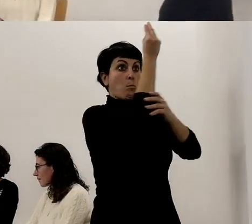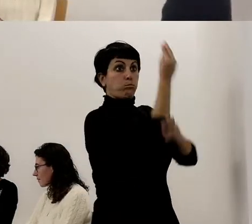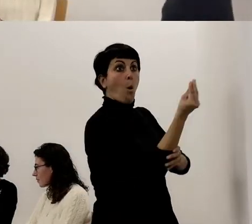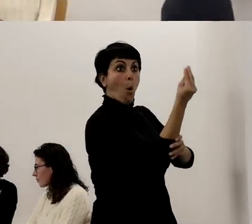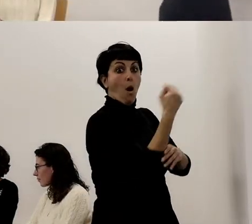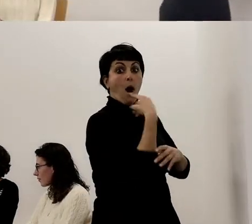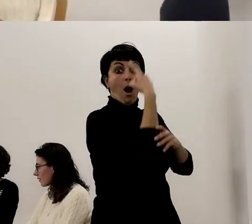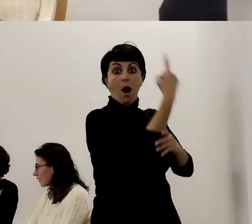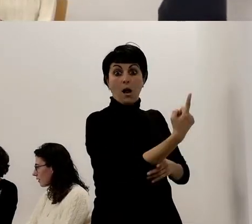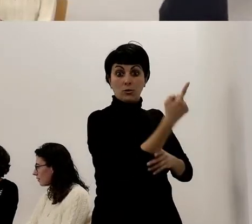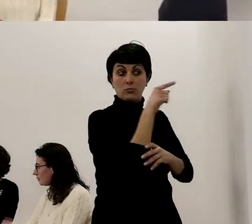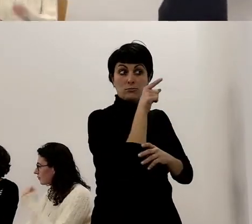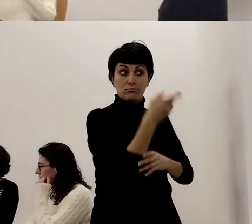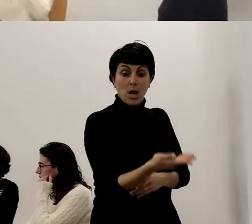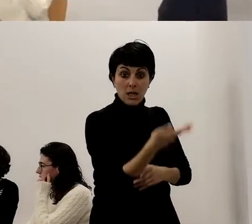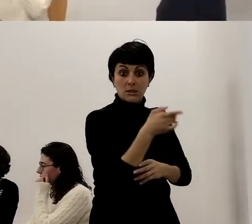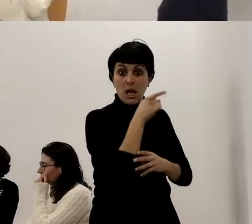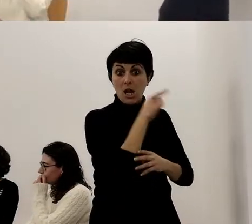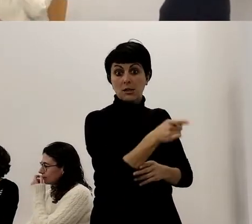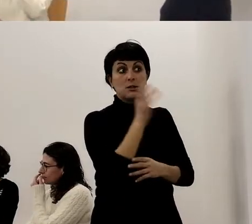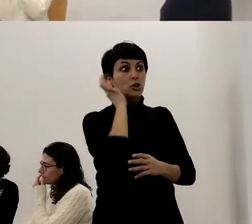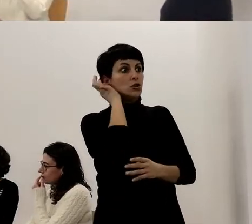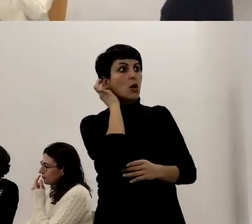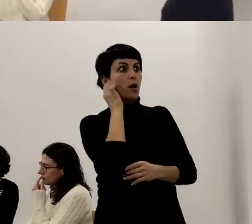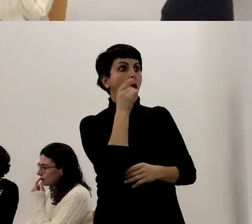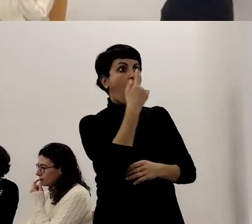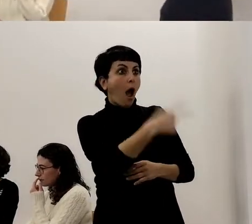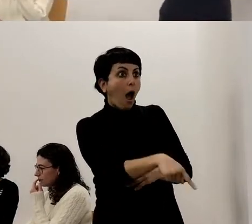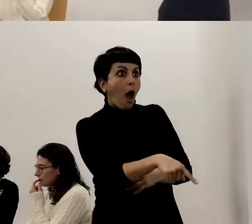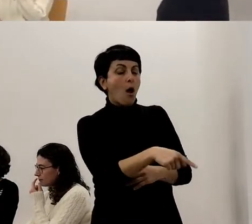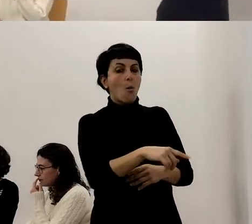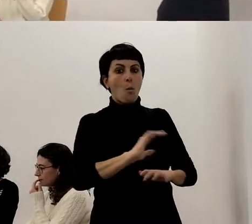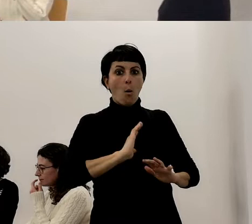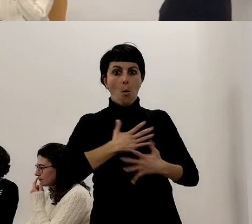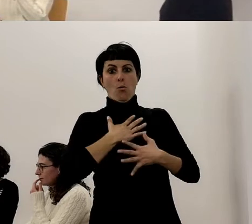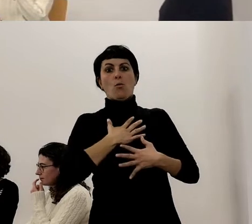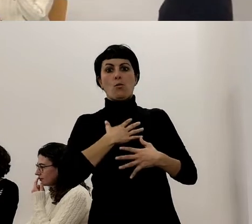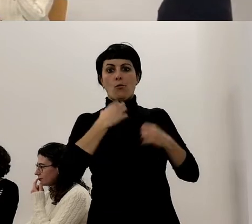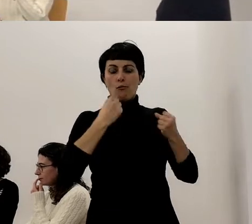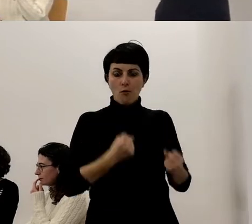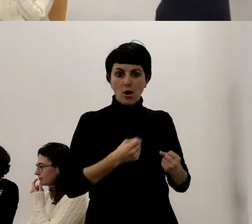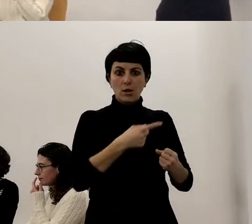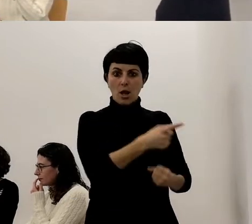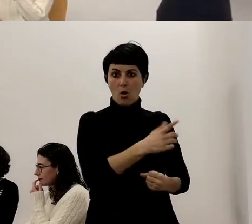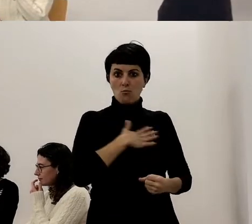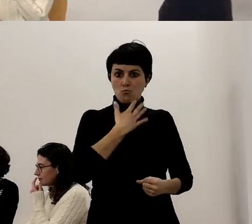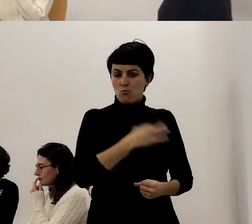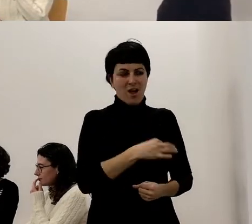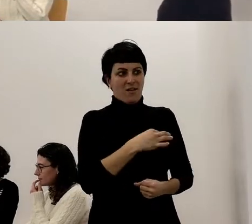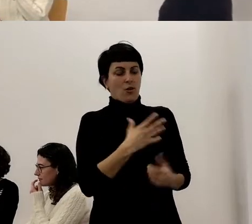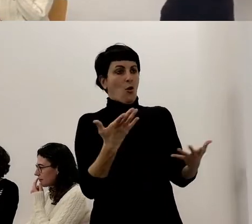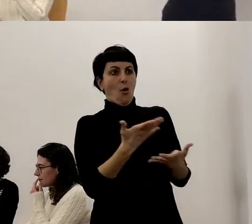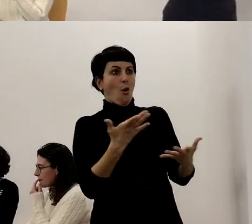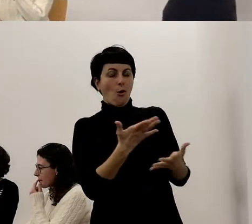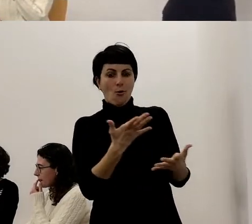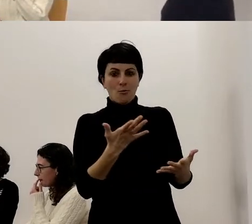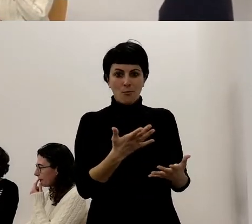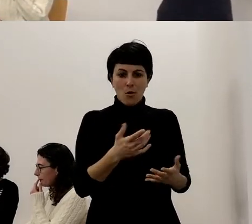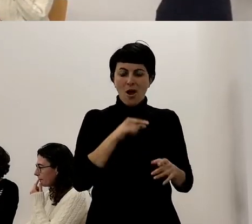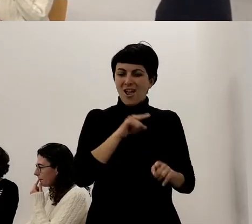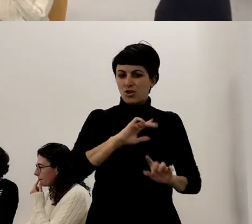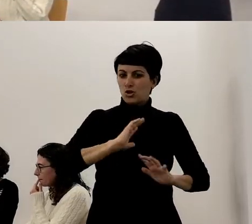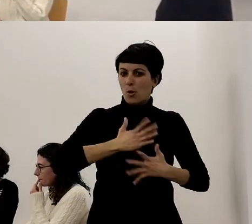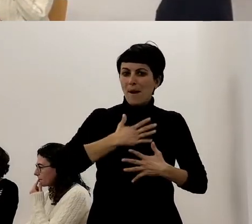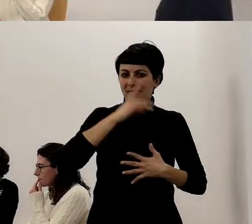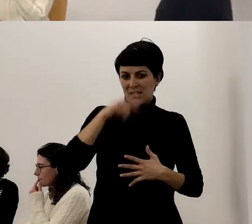gent, el que deia l'Agnès, no? La gent se sorprenia de dir, ostres, si ha sortit una noia d'aquest gegant tan gros, perquè no només entra en